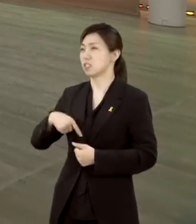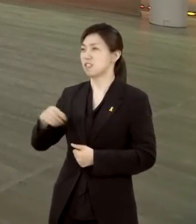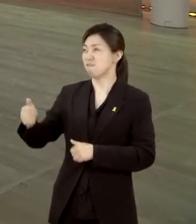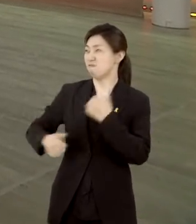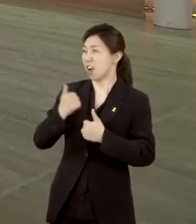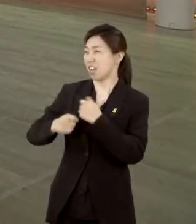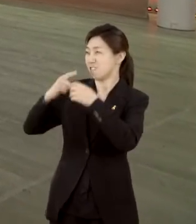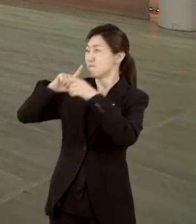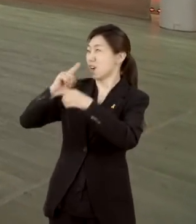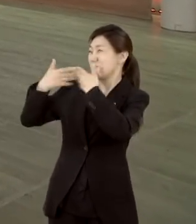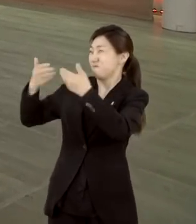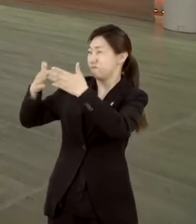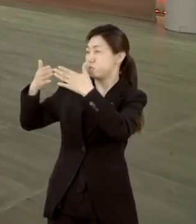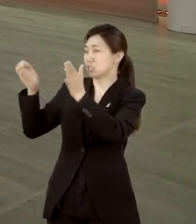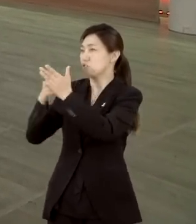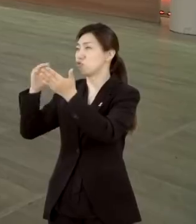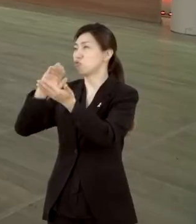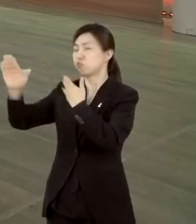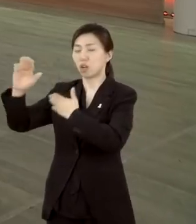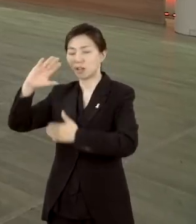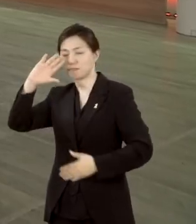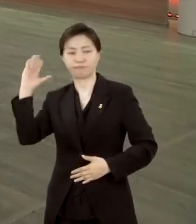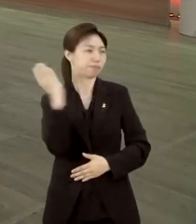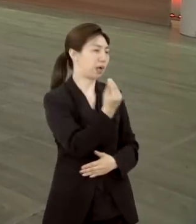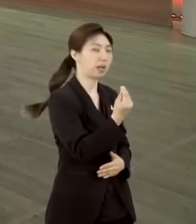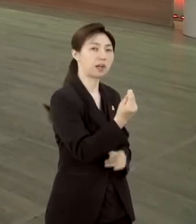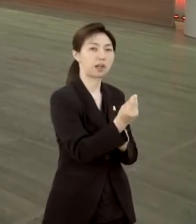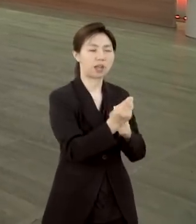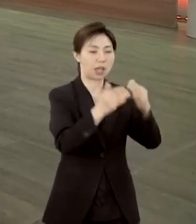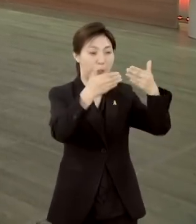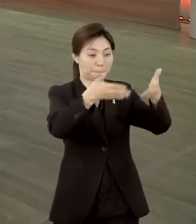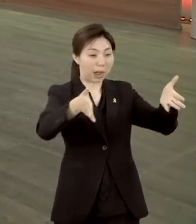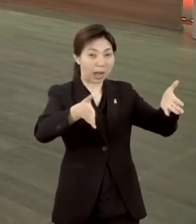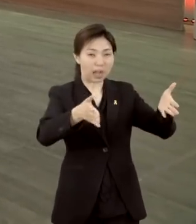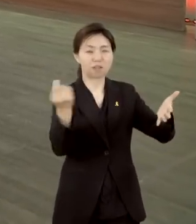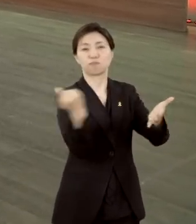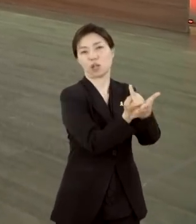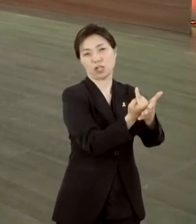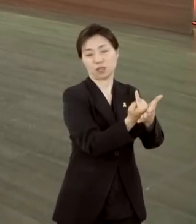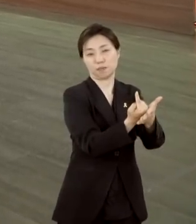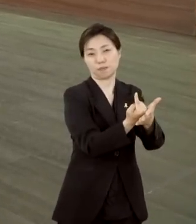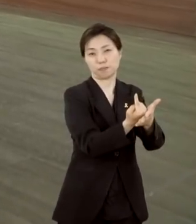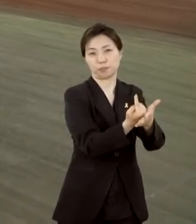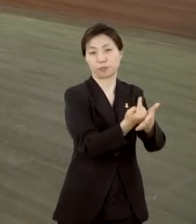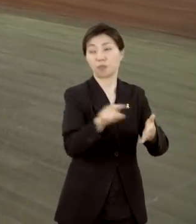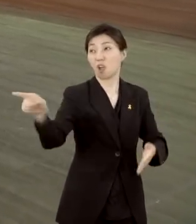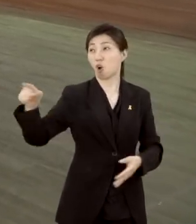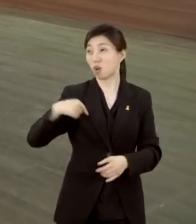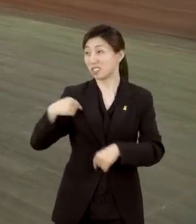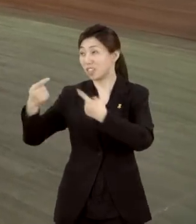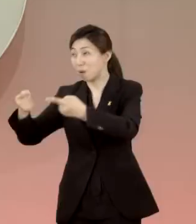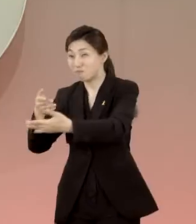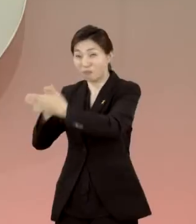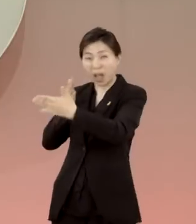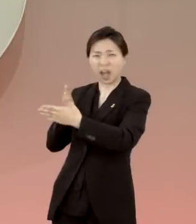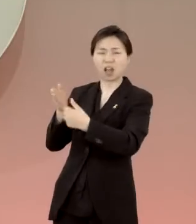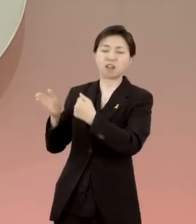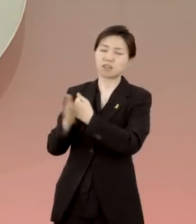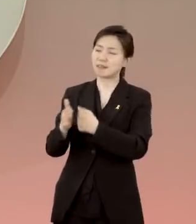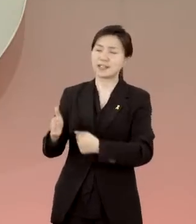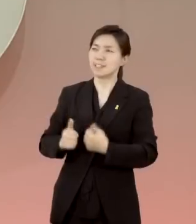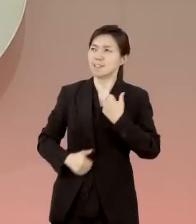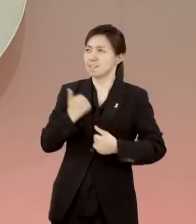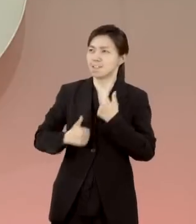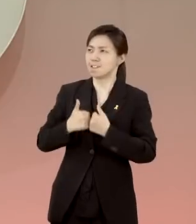혼자 이제 어두운 방에 딱 들어갑니다 혼자 이제 방에 들어가요 그러면 대중 모임에 참석할 수가 없으니까 방에 딱